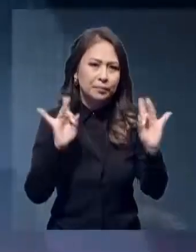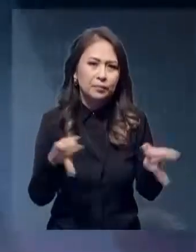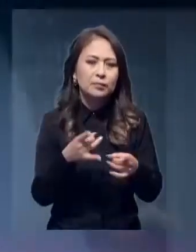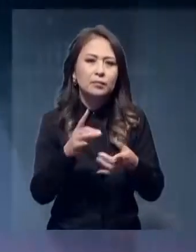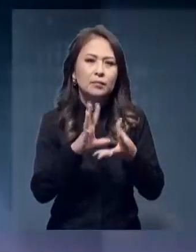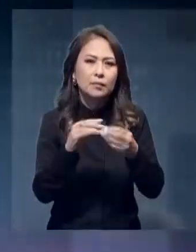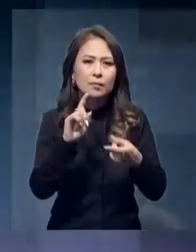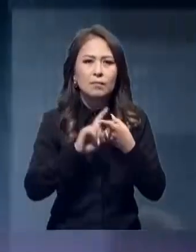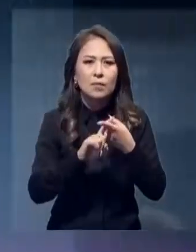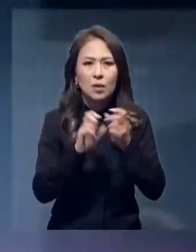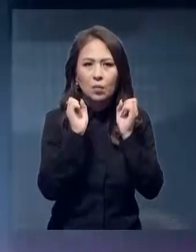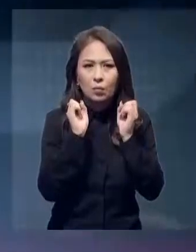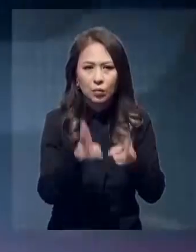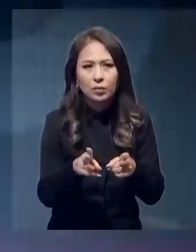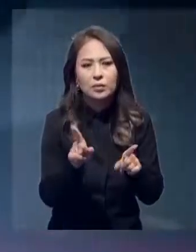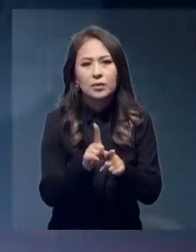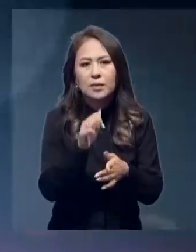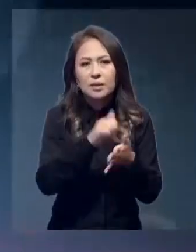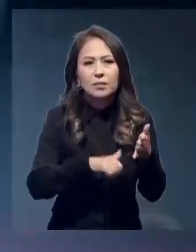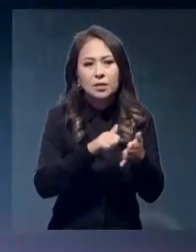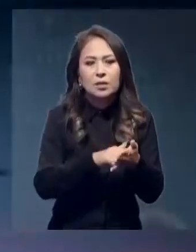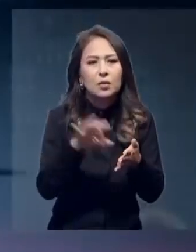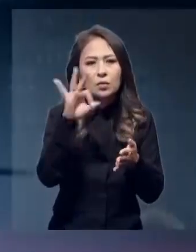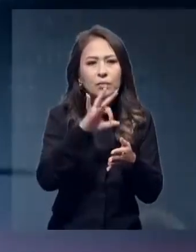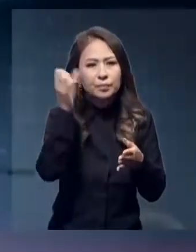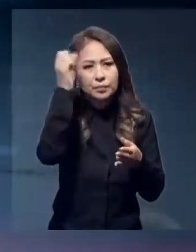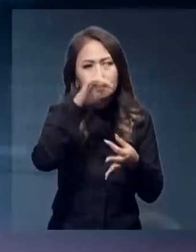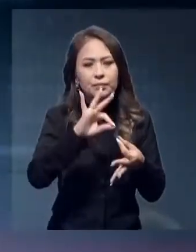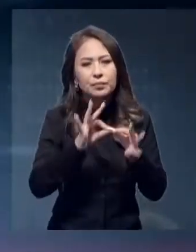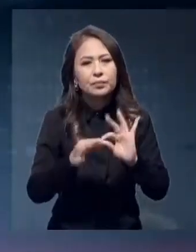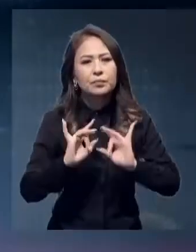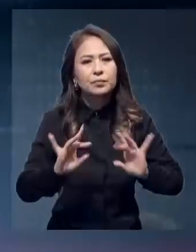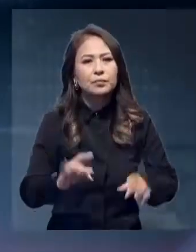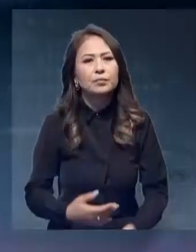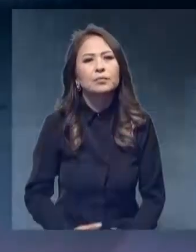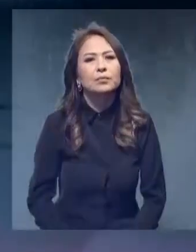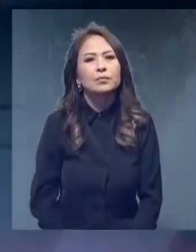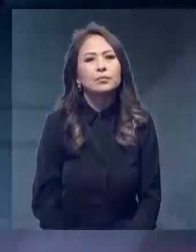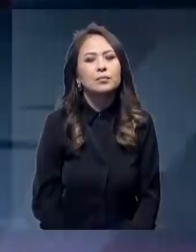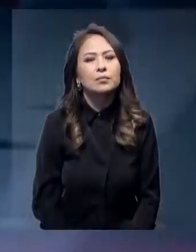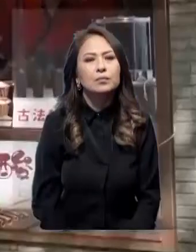өте жұқпалы дейді ғалымдар. Мутацияланған дерттің себеп салдары жайында тілшіміз айтады.